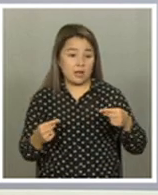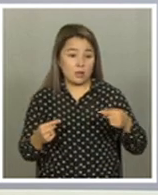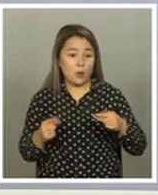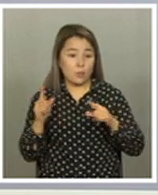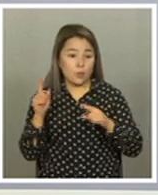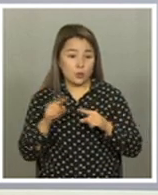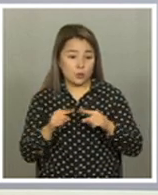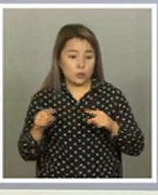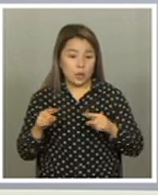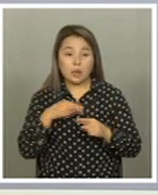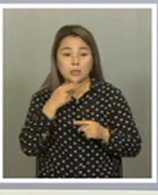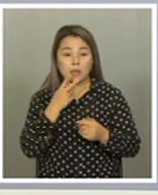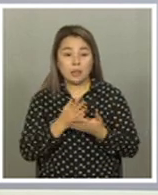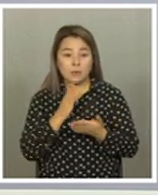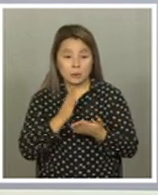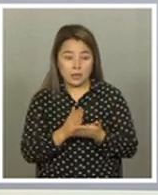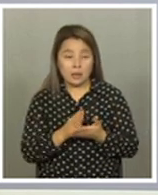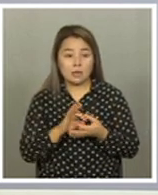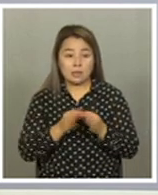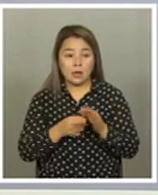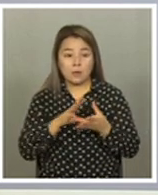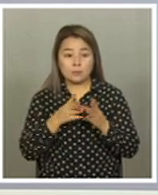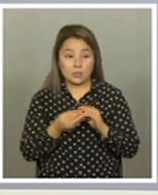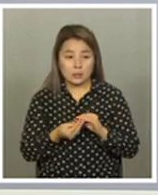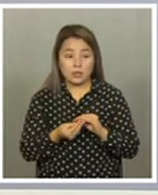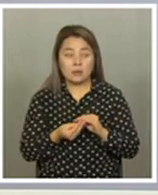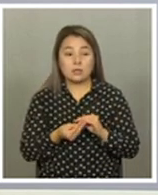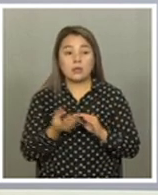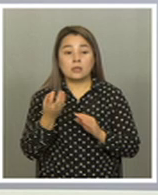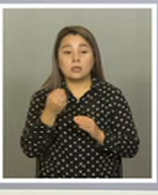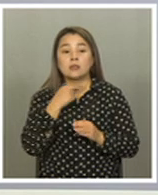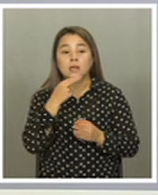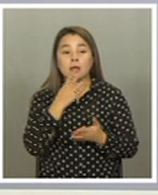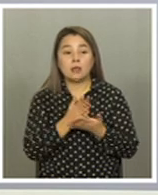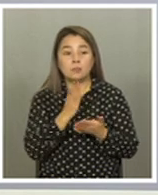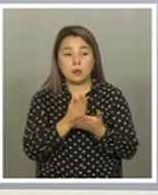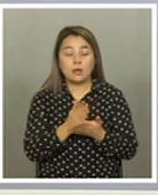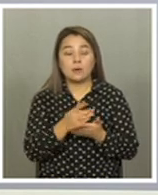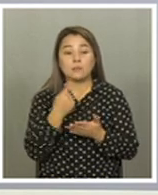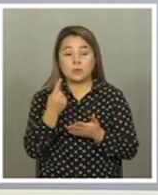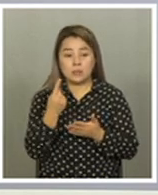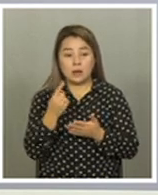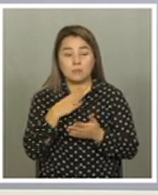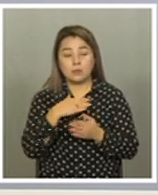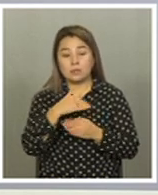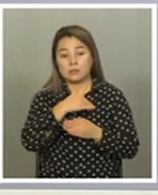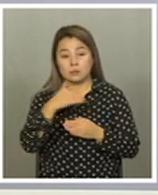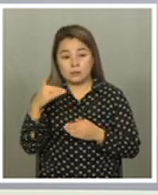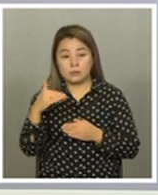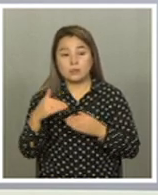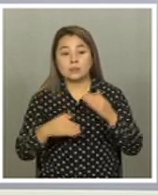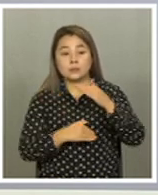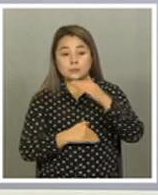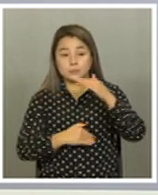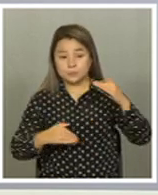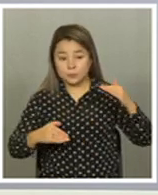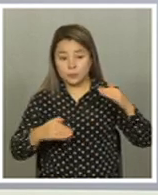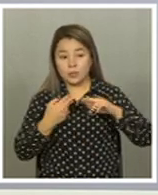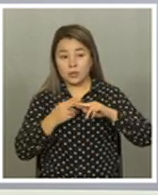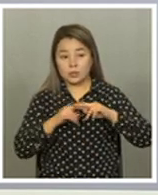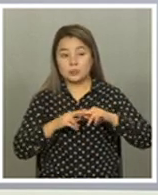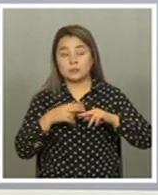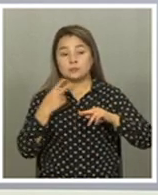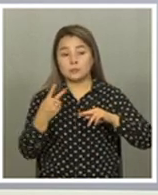болғандықтан. Ал енді тағы да қарайық, мінекей, бізде бір қабырға оған іргелес жатқан екі бұрыш, екінші үш бұрыштың